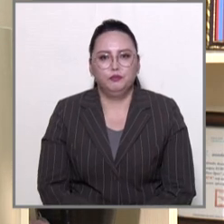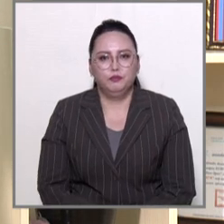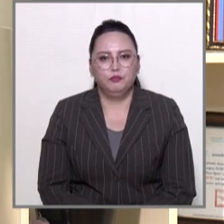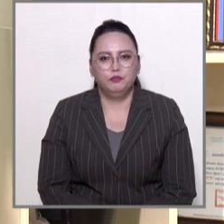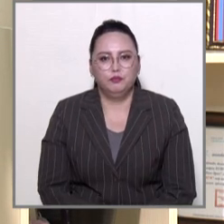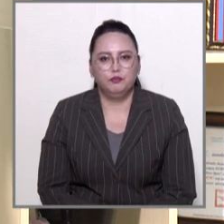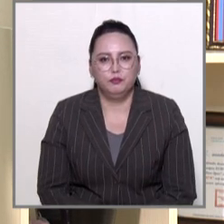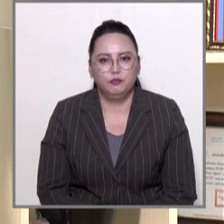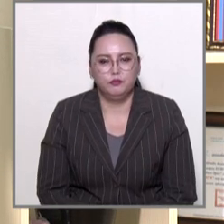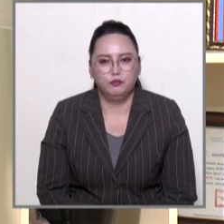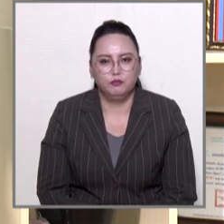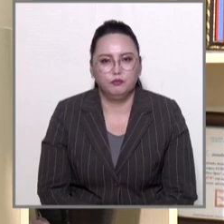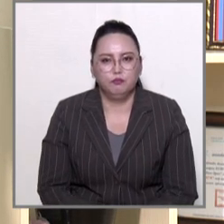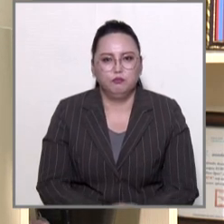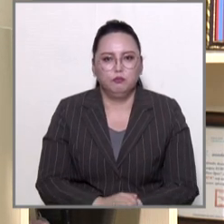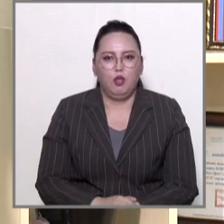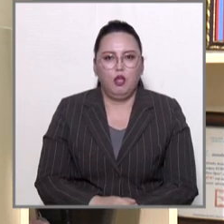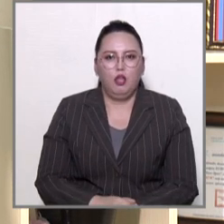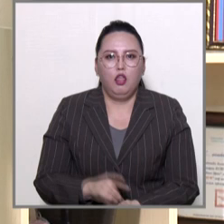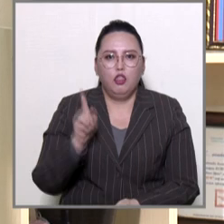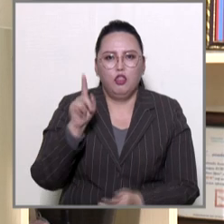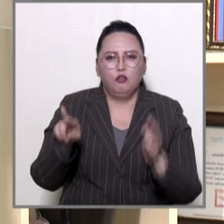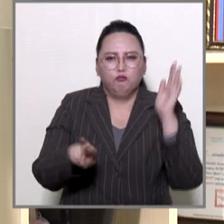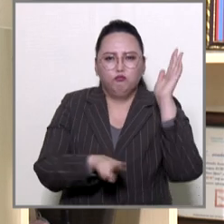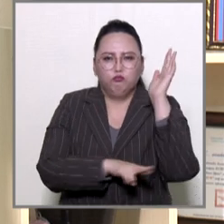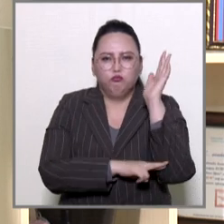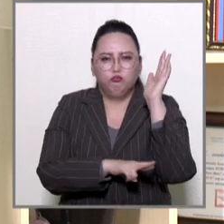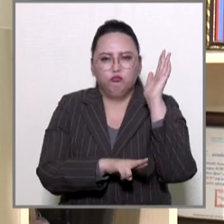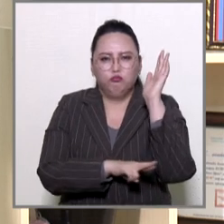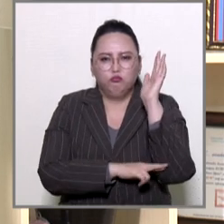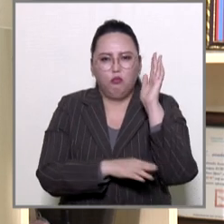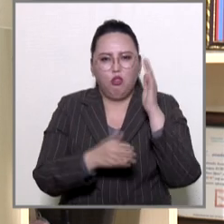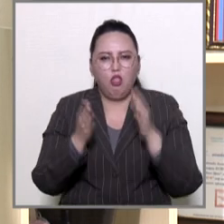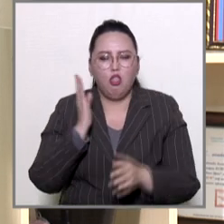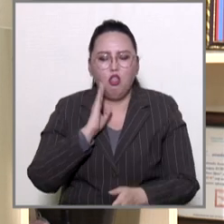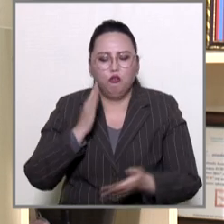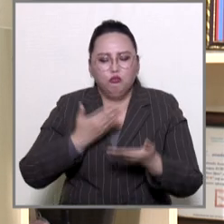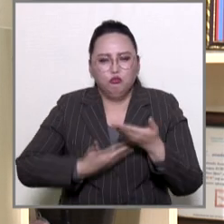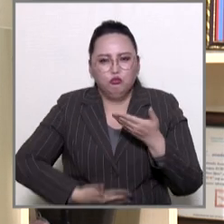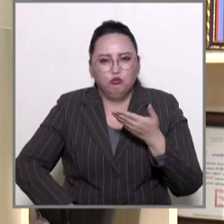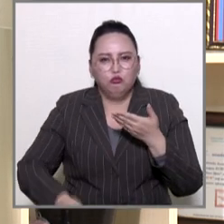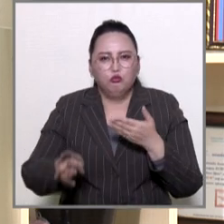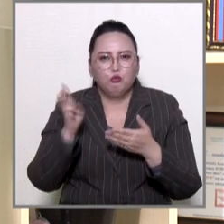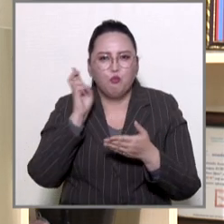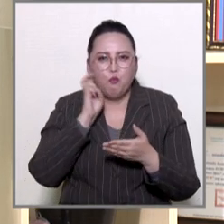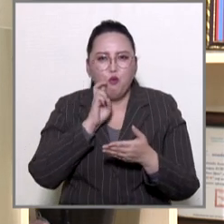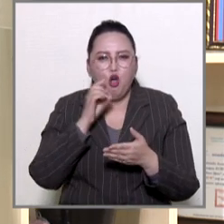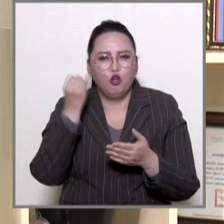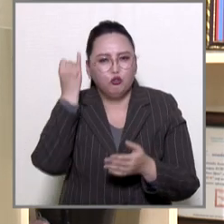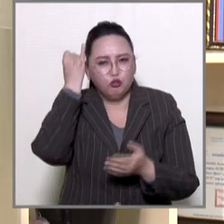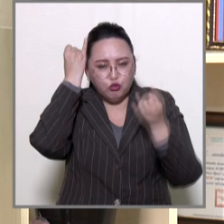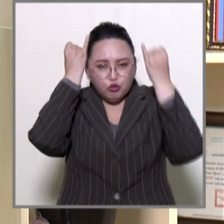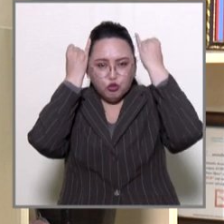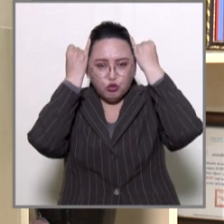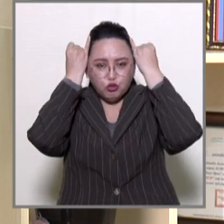Алтан хүрэн зохионы нүмерт хавсарган өдөр ихэс төрсөн янгрын бор шиг хөрвжин төрнөж